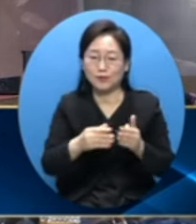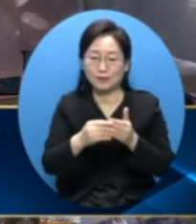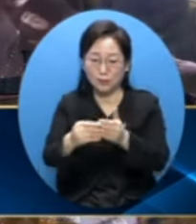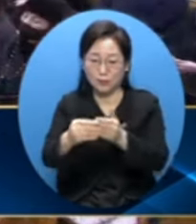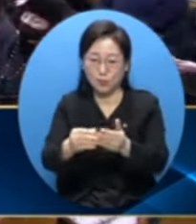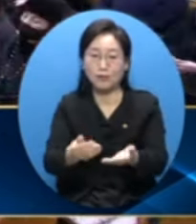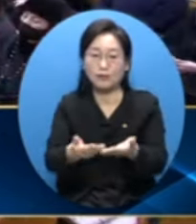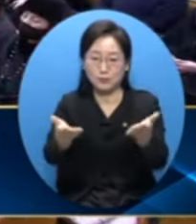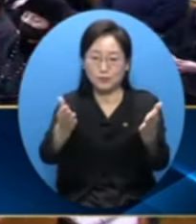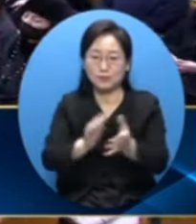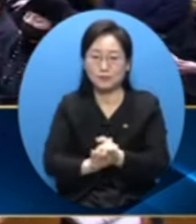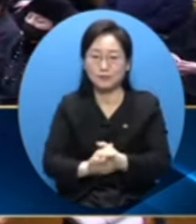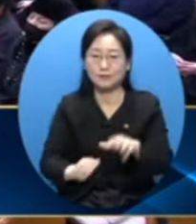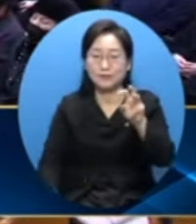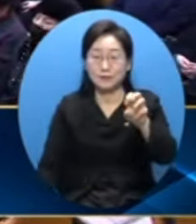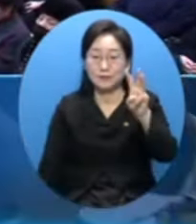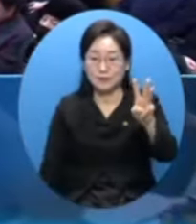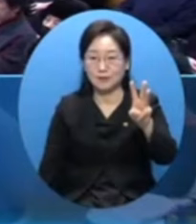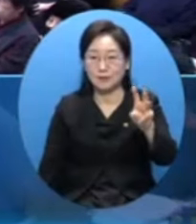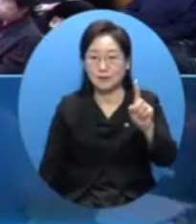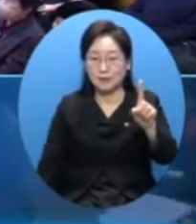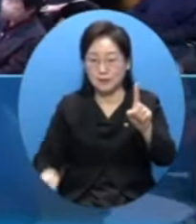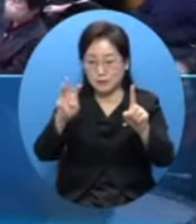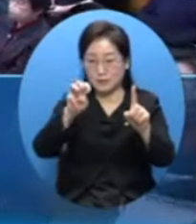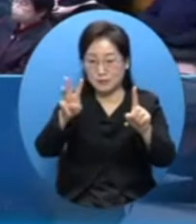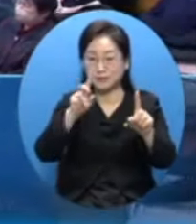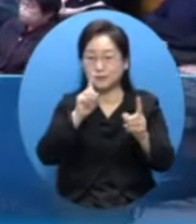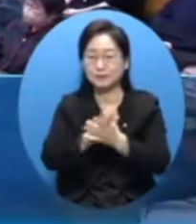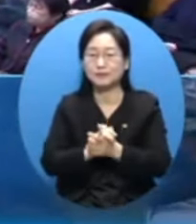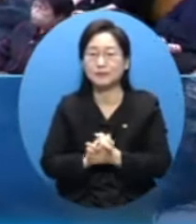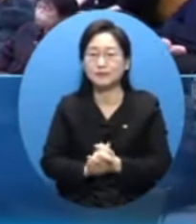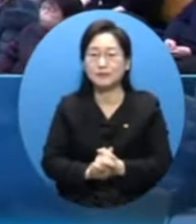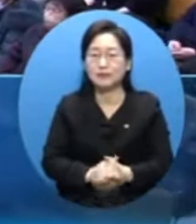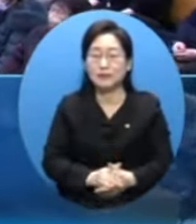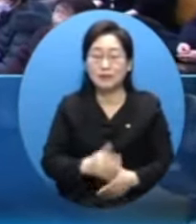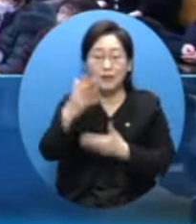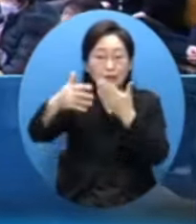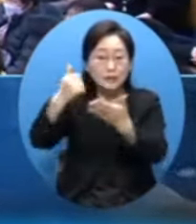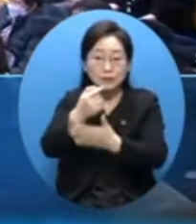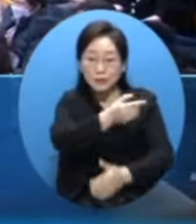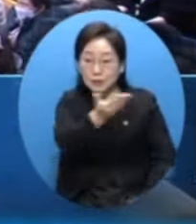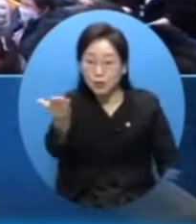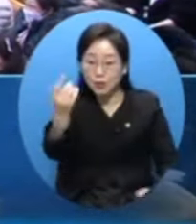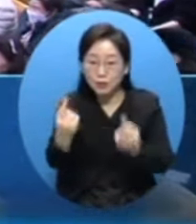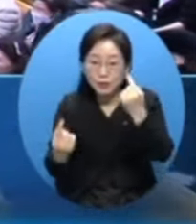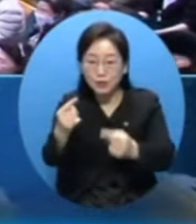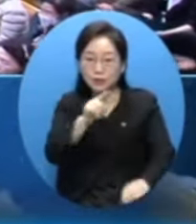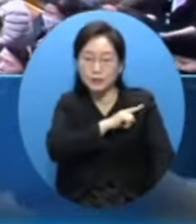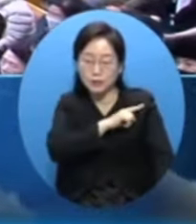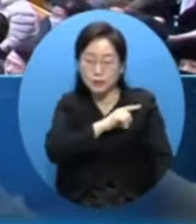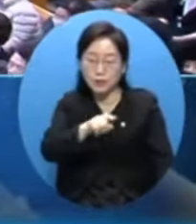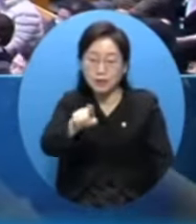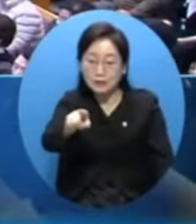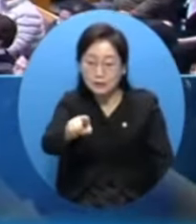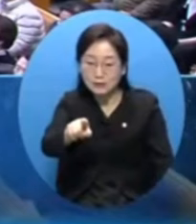주십니다. 33절에 1장 33절에 이와 같이 말씀합니다. 그는 너희보다 먼저 그 길을 가시며